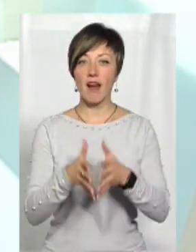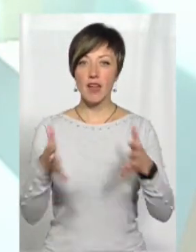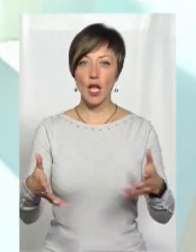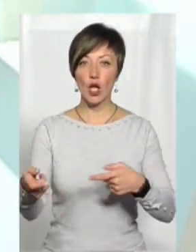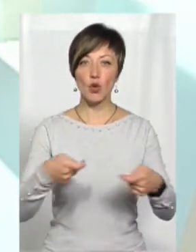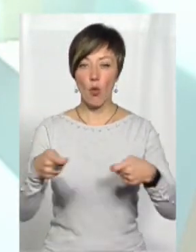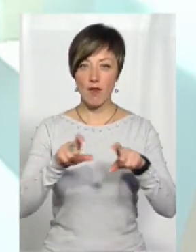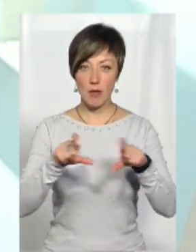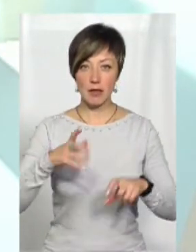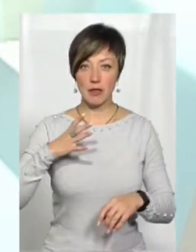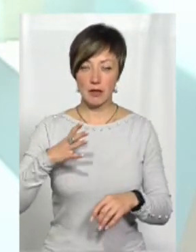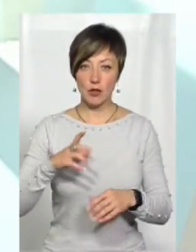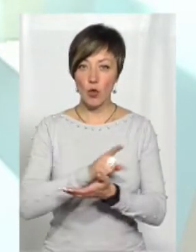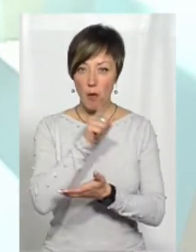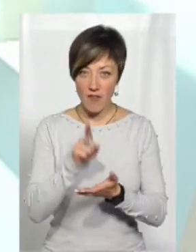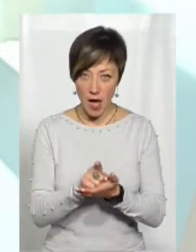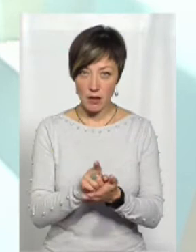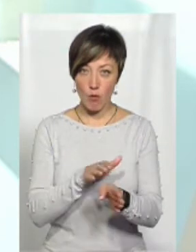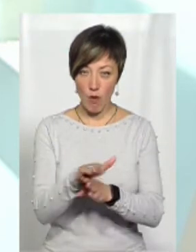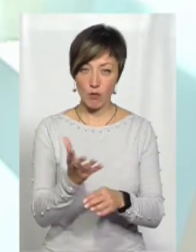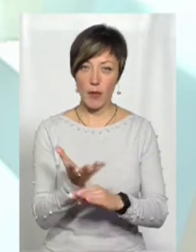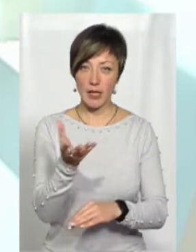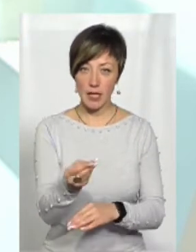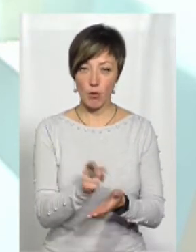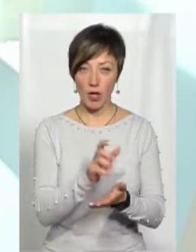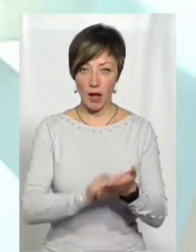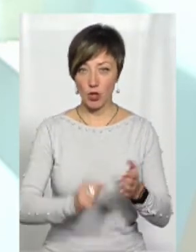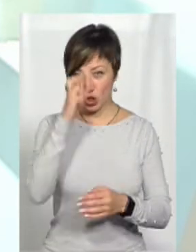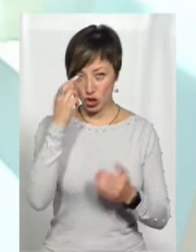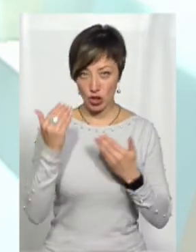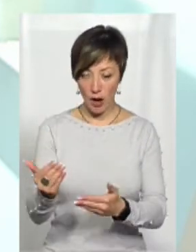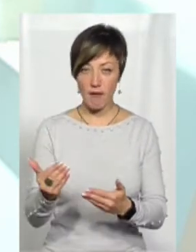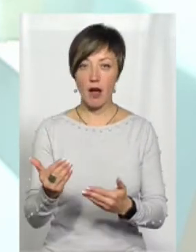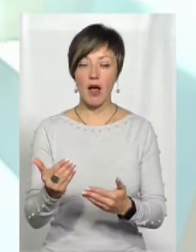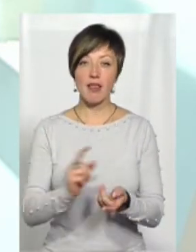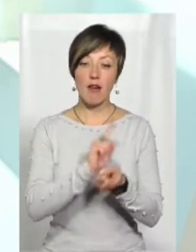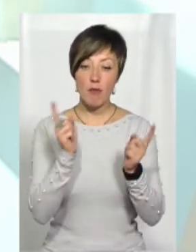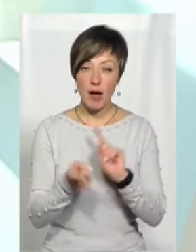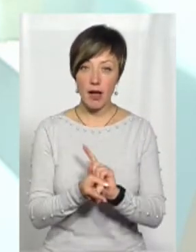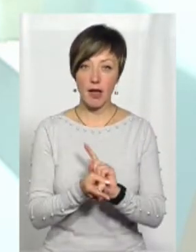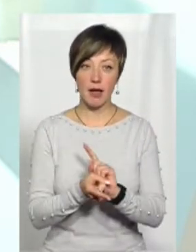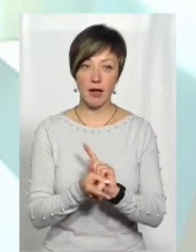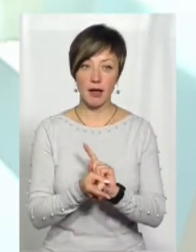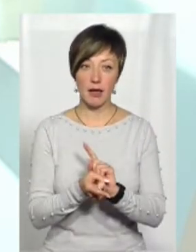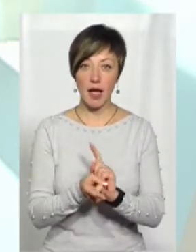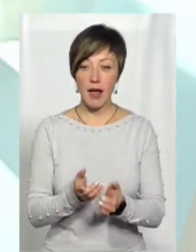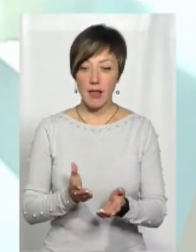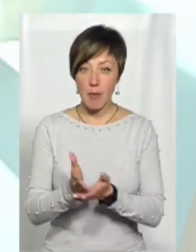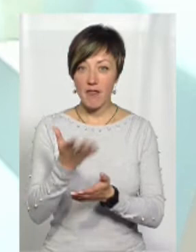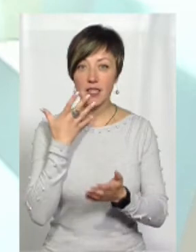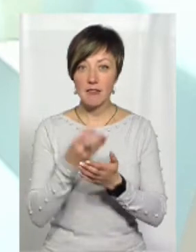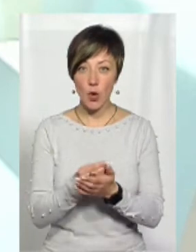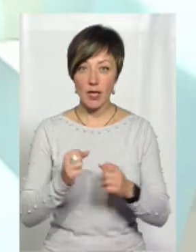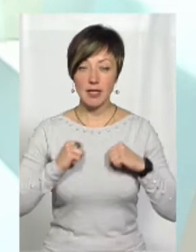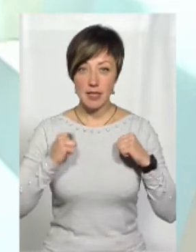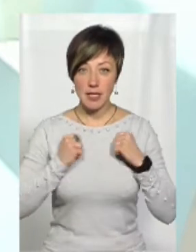які змушені і зобов'язані повно платити оподаткування державі. Держава, навпаки, вона направляє свої